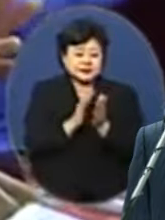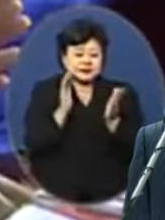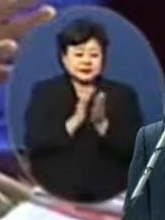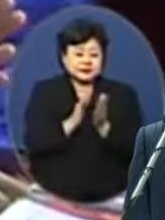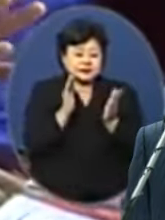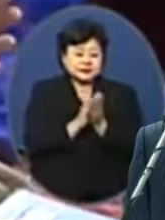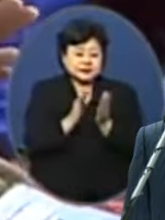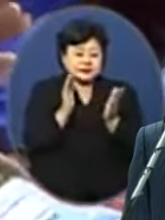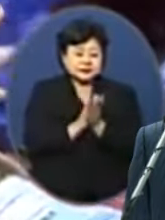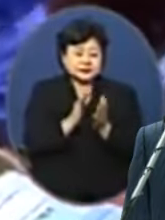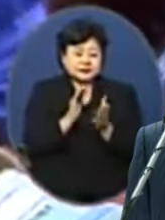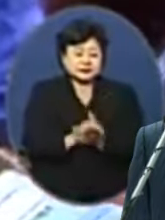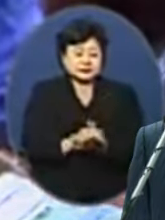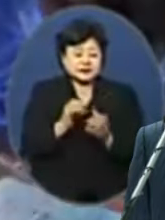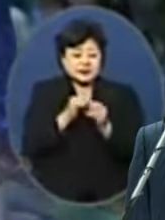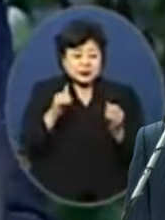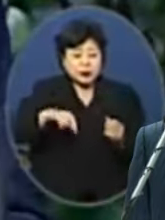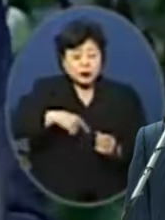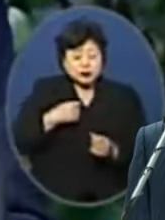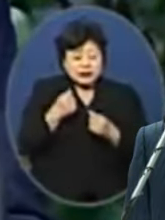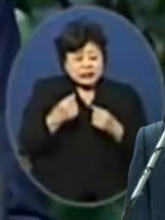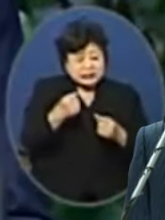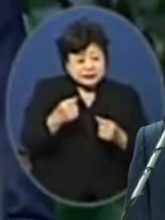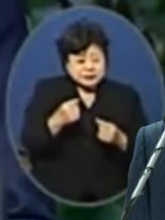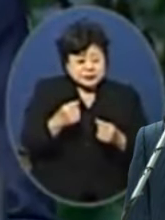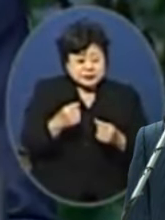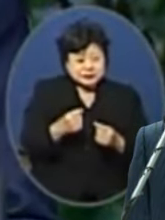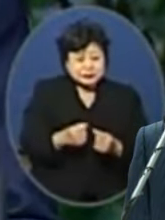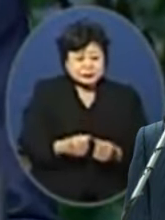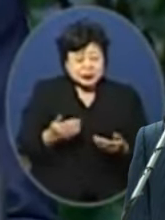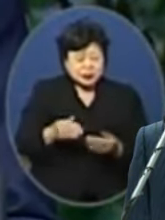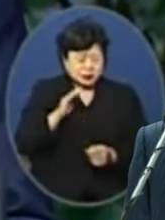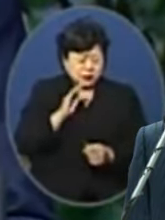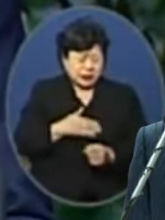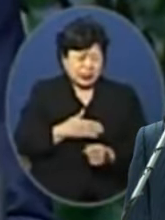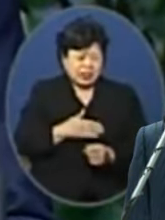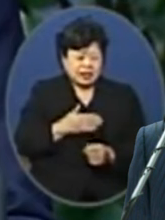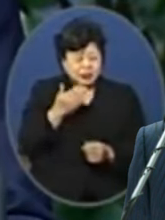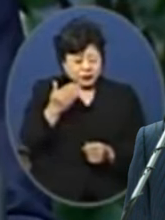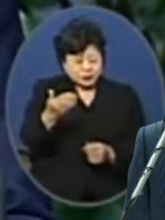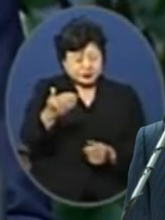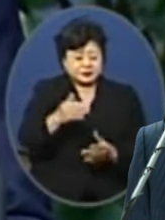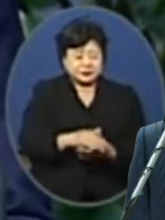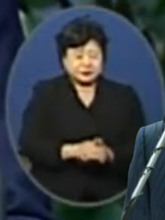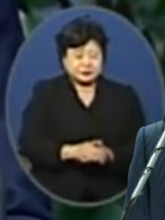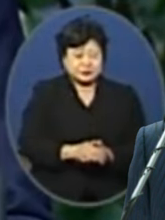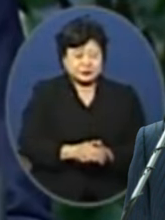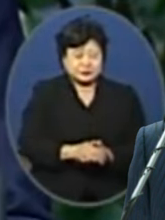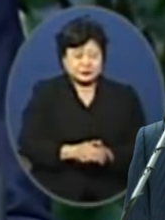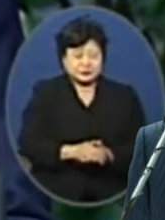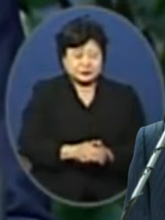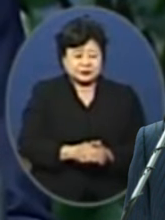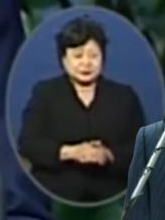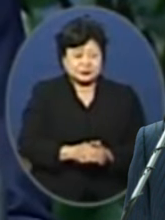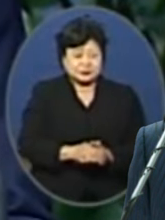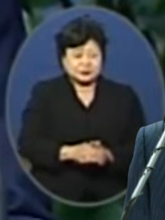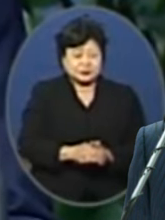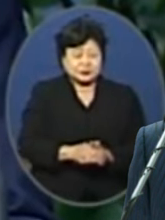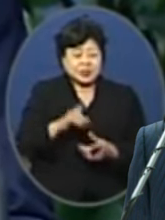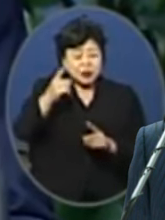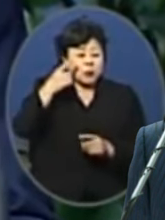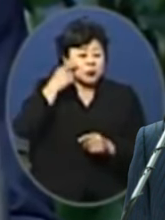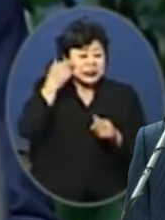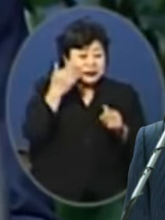아멘 사람은 자기 혼자 힘으로 아무것도 할 수가 없습니다 여러분 우리 당회장으로 들어온